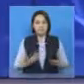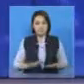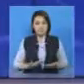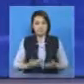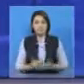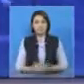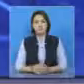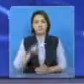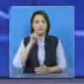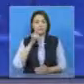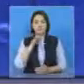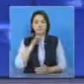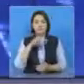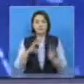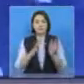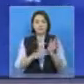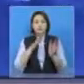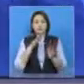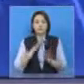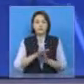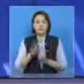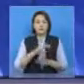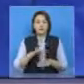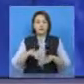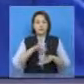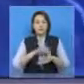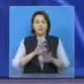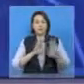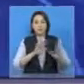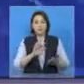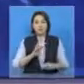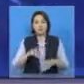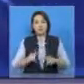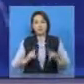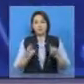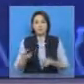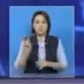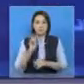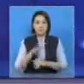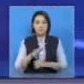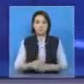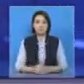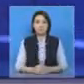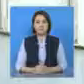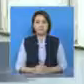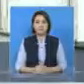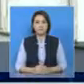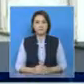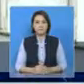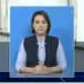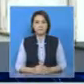арқалаған. Жасы 90-нан асқан майдангерді облыс әкімінің орынбасары Руслан Хамбаров арнайы құттықтап барды.